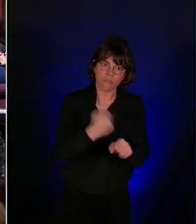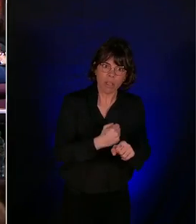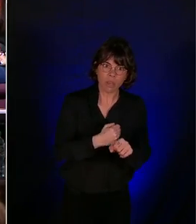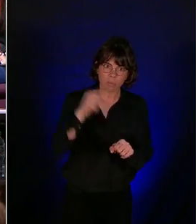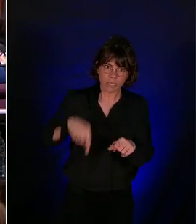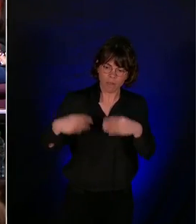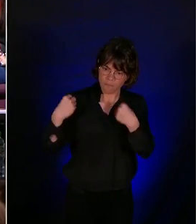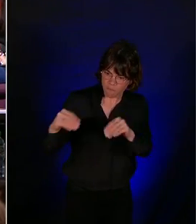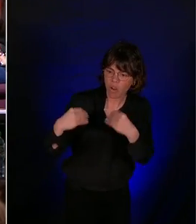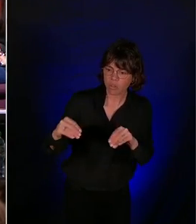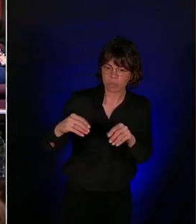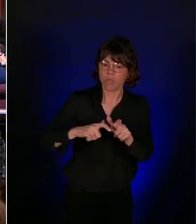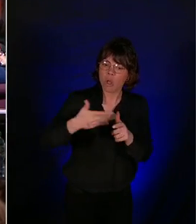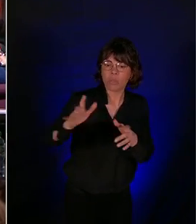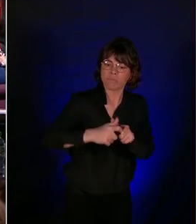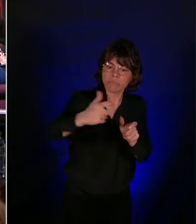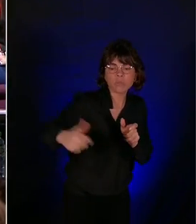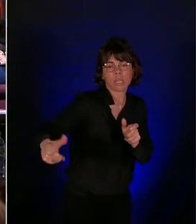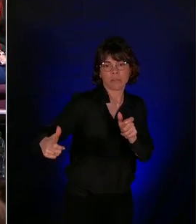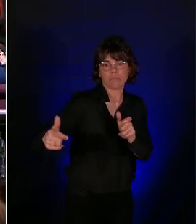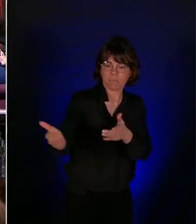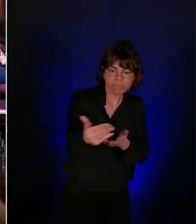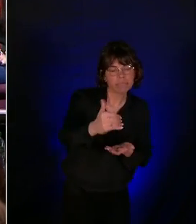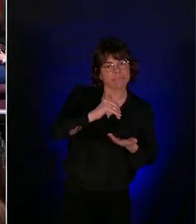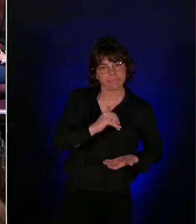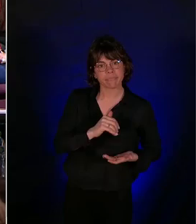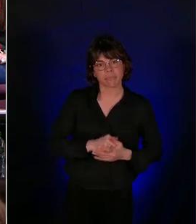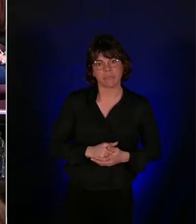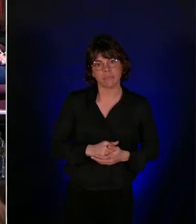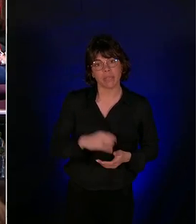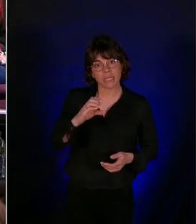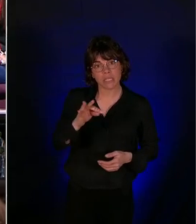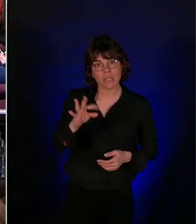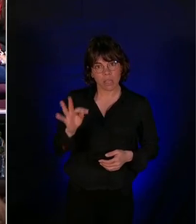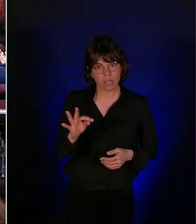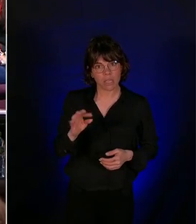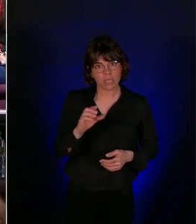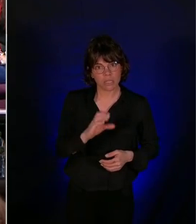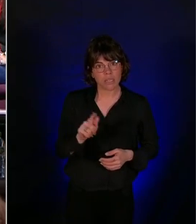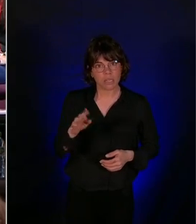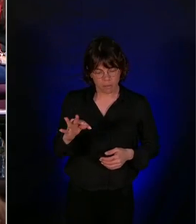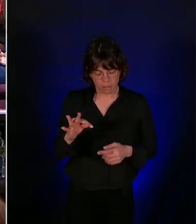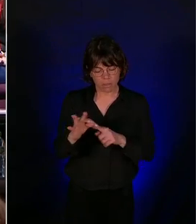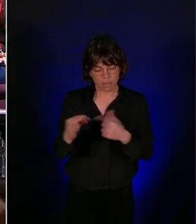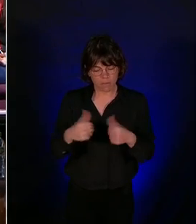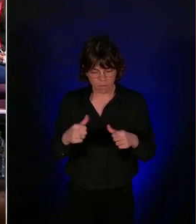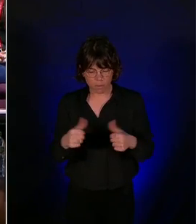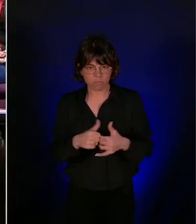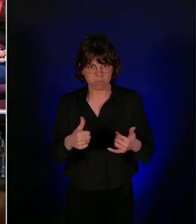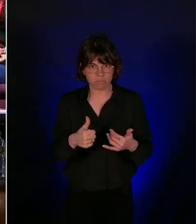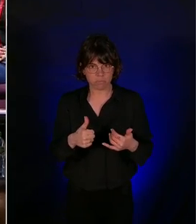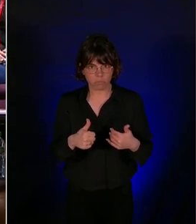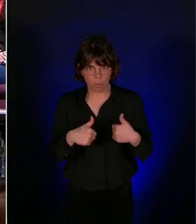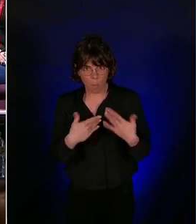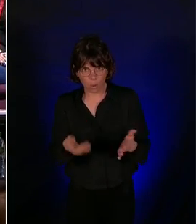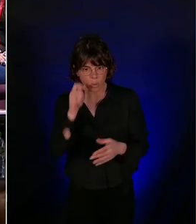attirer des industriels et donc avec la CGT on a mis en place des audios ils ont